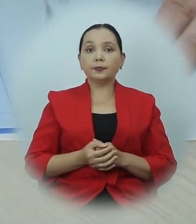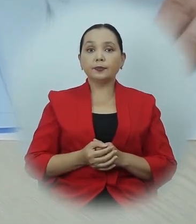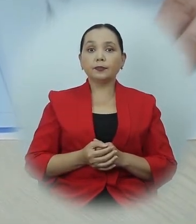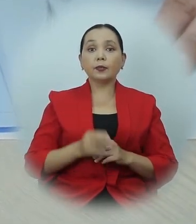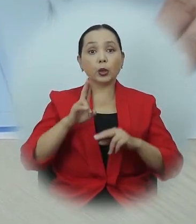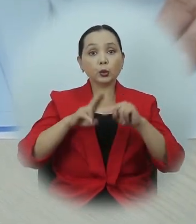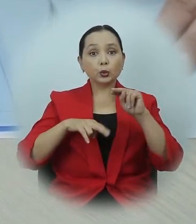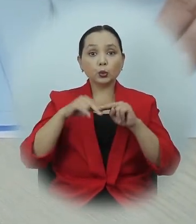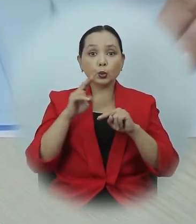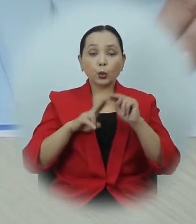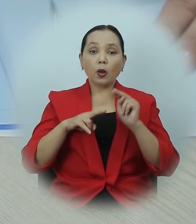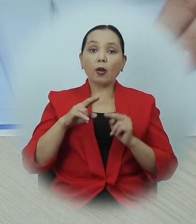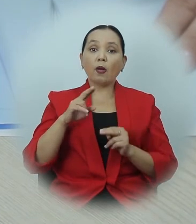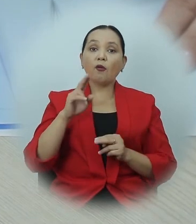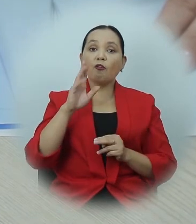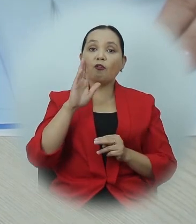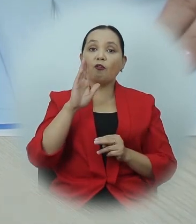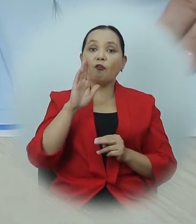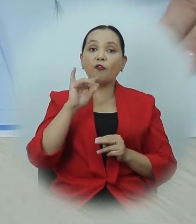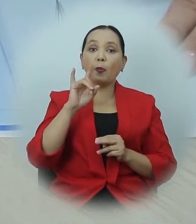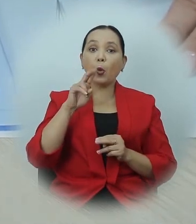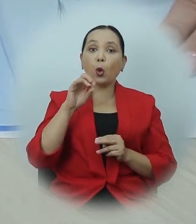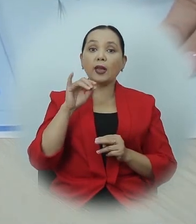и строим выпуклую линию.